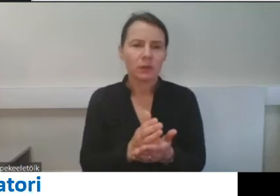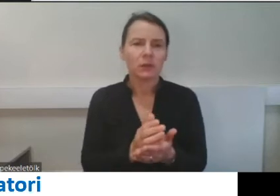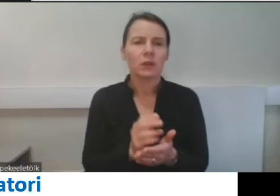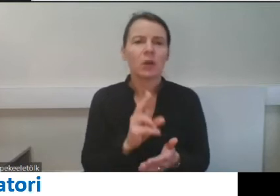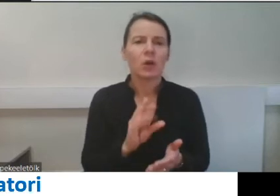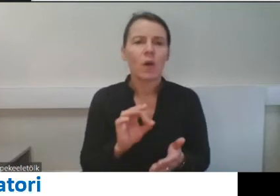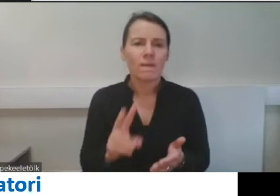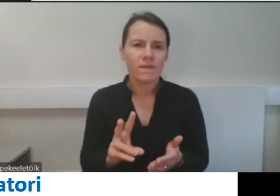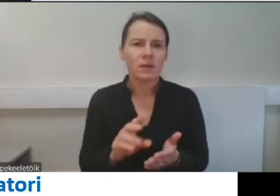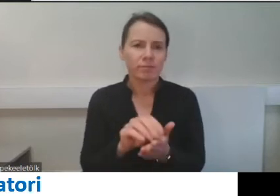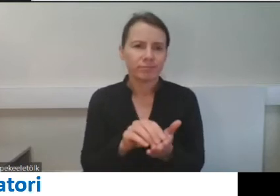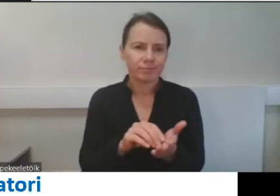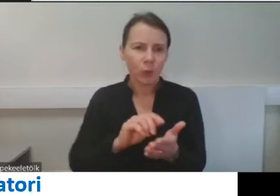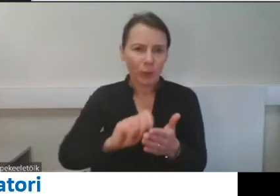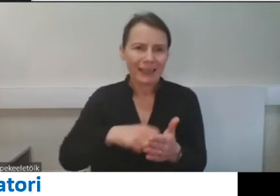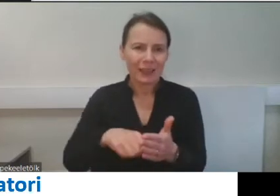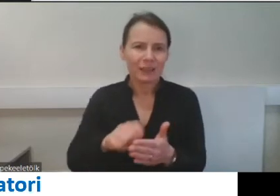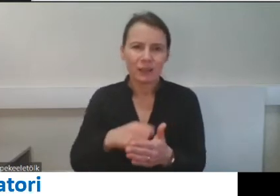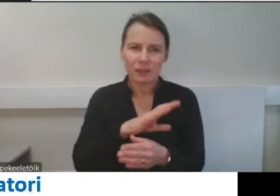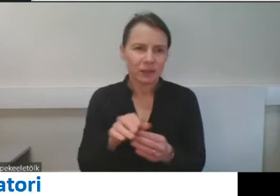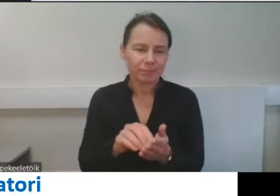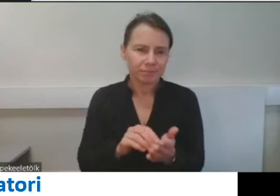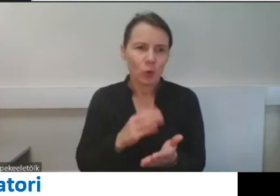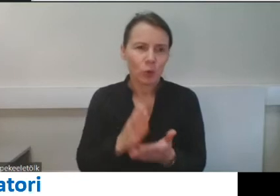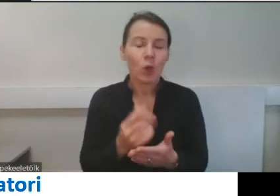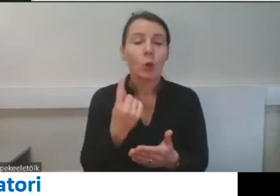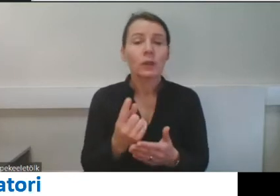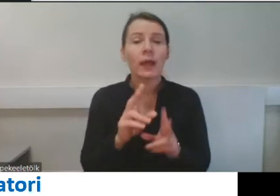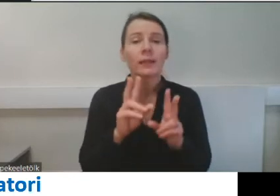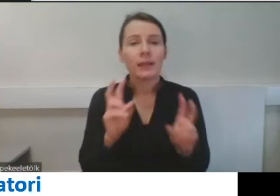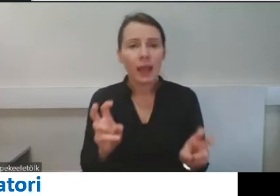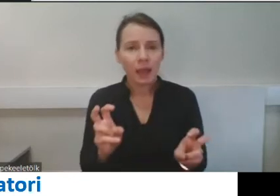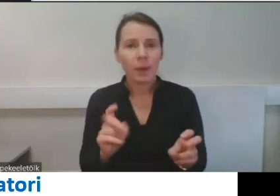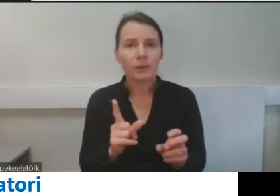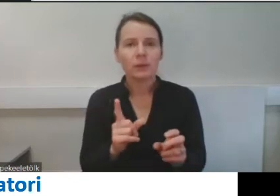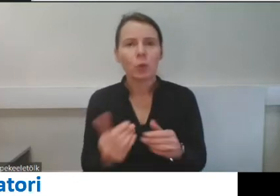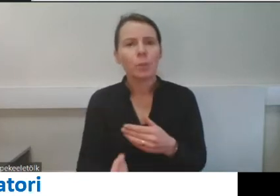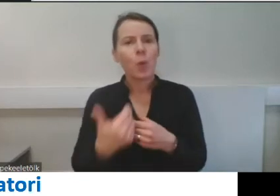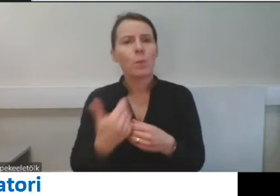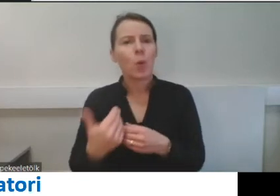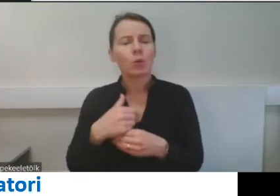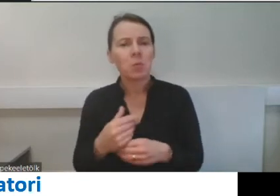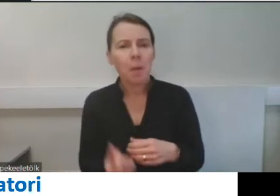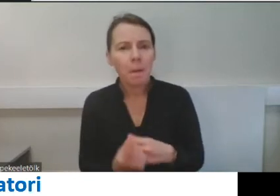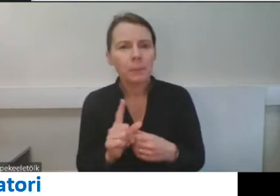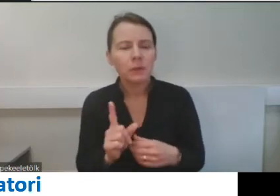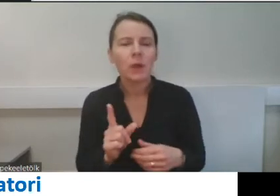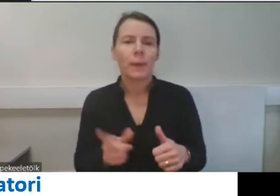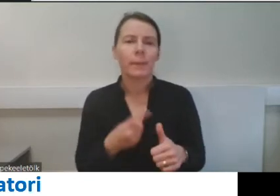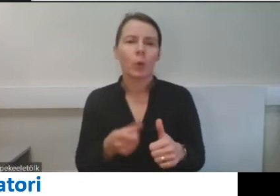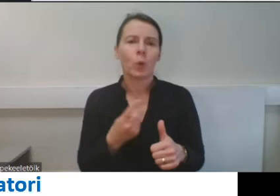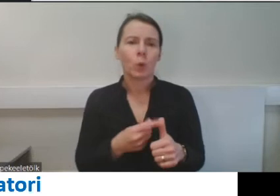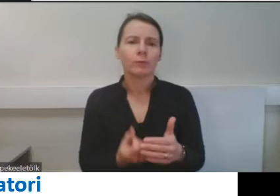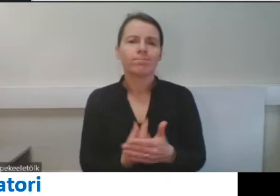riiklikud teenused, rehabilitatsiooniteenus ja erihoolekanne, et meil on eraldi ka indikaator, mis